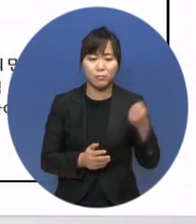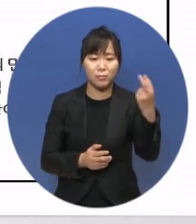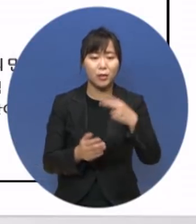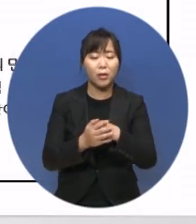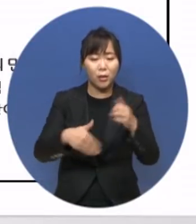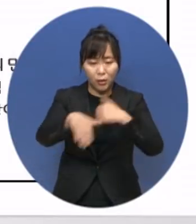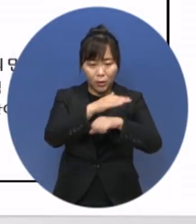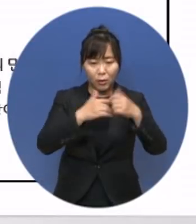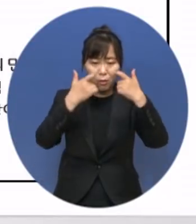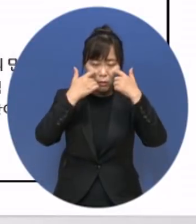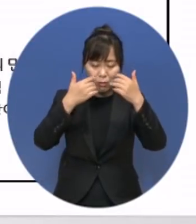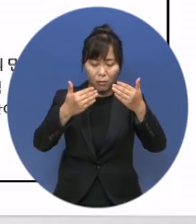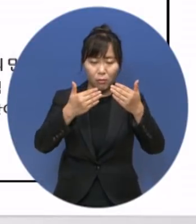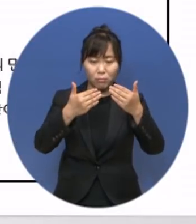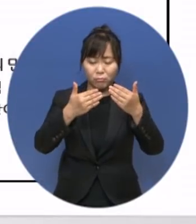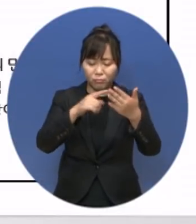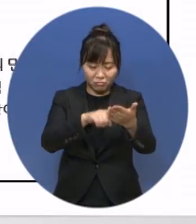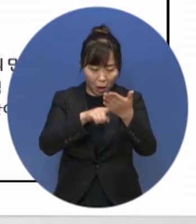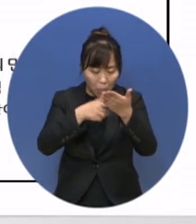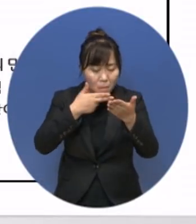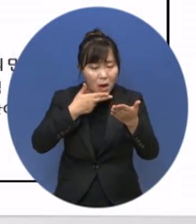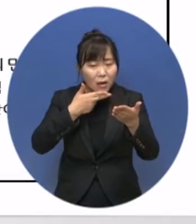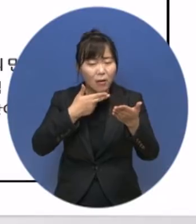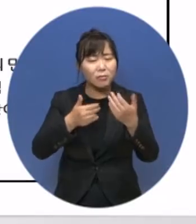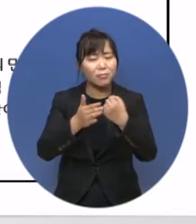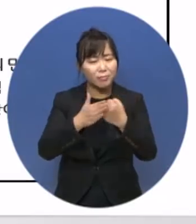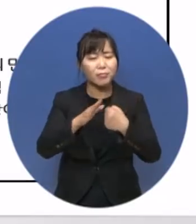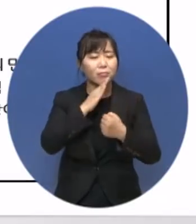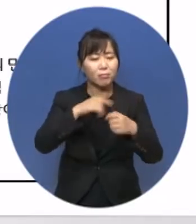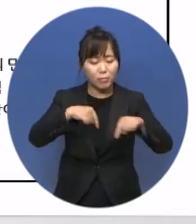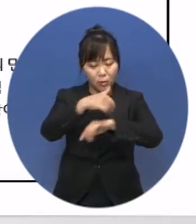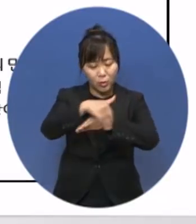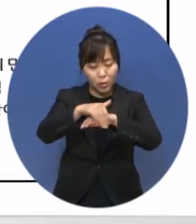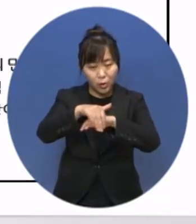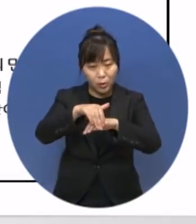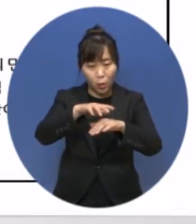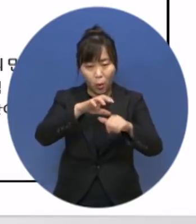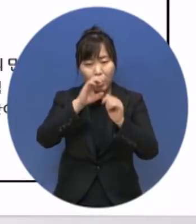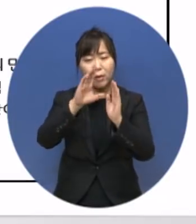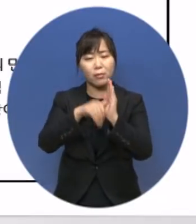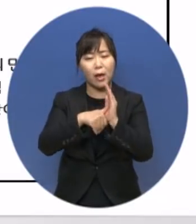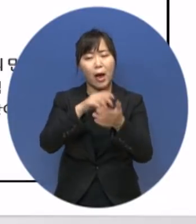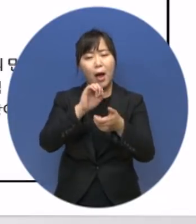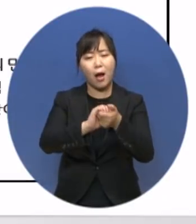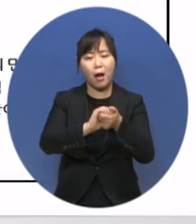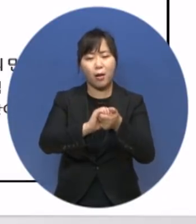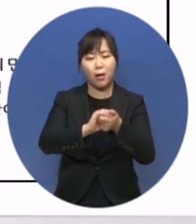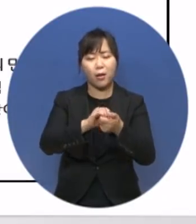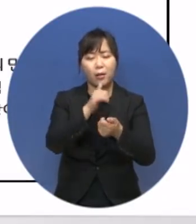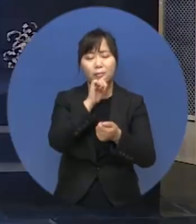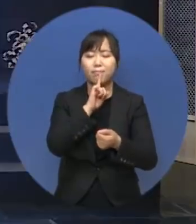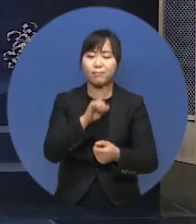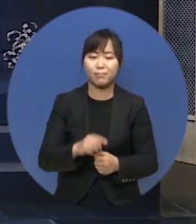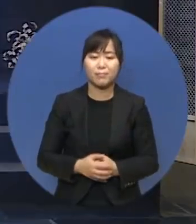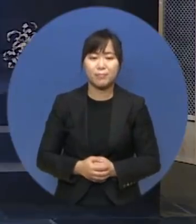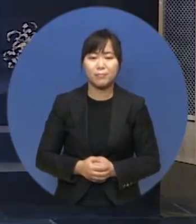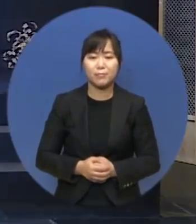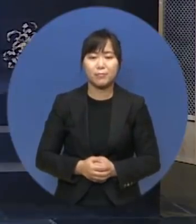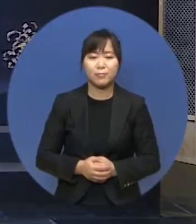그 현황을 명확하게 제시하지 않기 때문에 실질적으로 정책에 활용하는 데 한계가 있었다는 점을